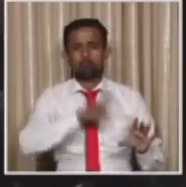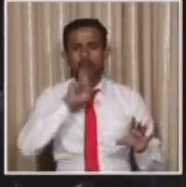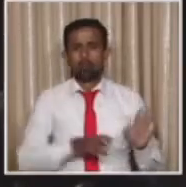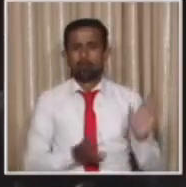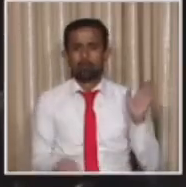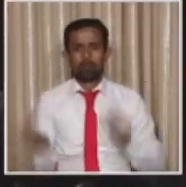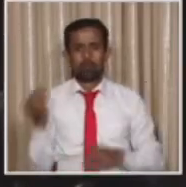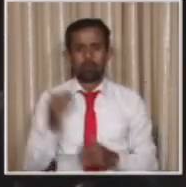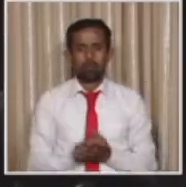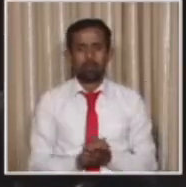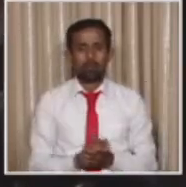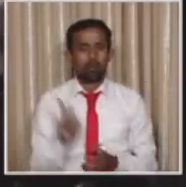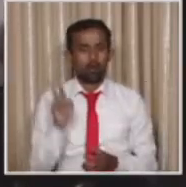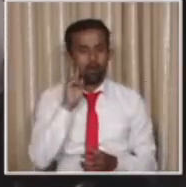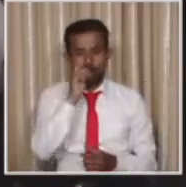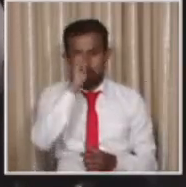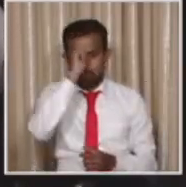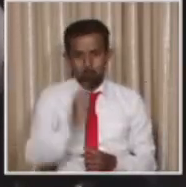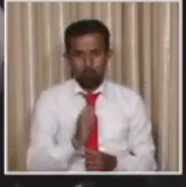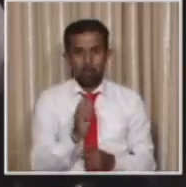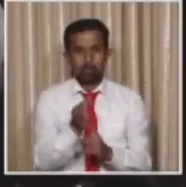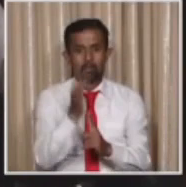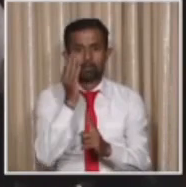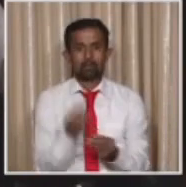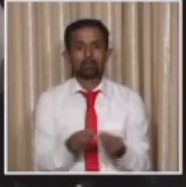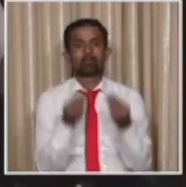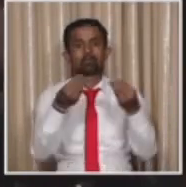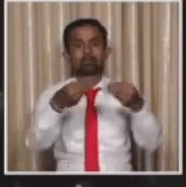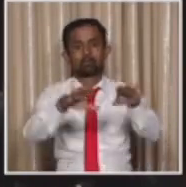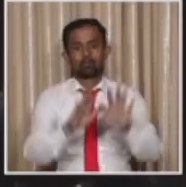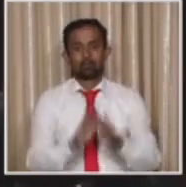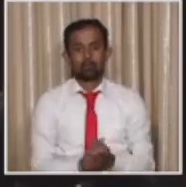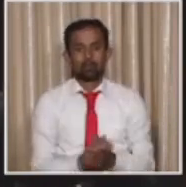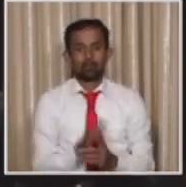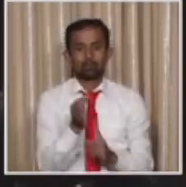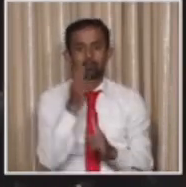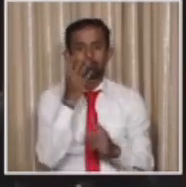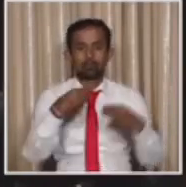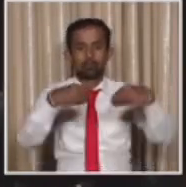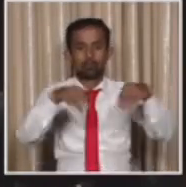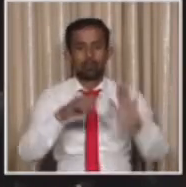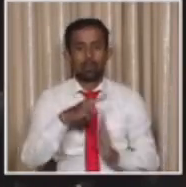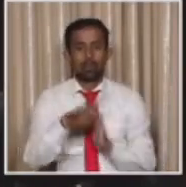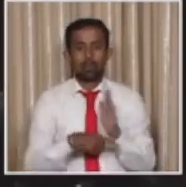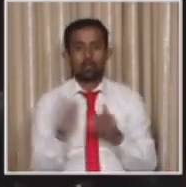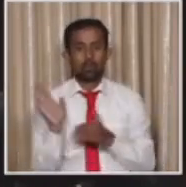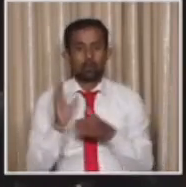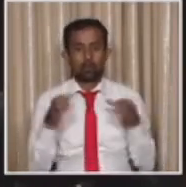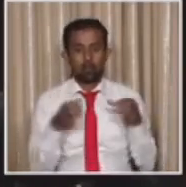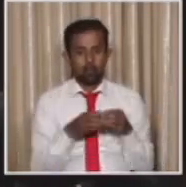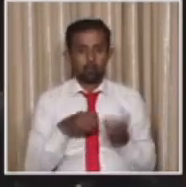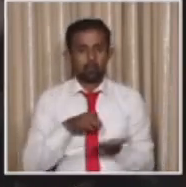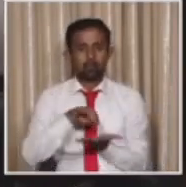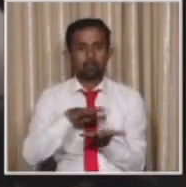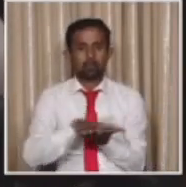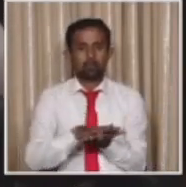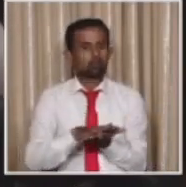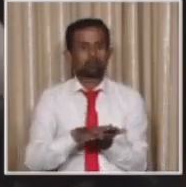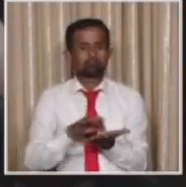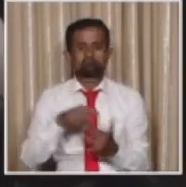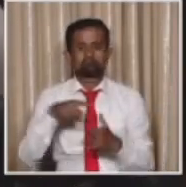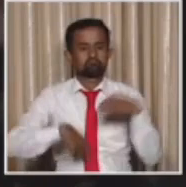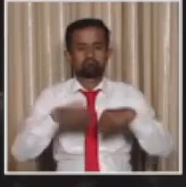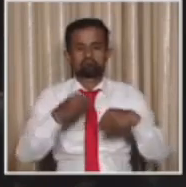ඊට පස්සේ රයිල් වික්‍රමසිංහ ජනාධිපතිකම් බාර දුන්නා. ජනාධිපතිකම් බාර දෙනකොට ශ්‍රී ලංකා නිදහස් පක්ෂයේ ඉඳලා අපි තීන්දුවක් ගත්තා අපි ඒකට ජන් දෙන්නේ නැහැ